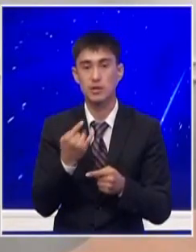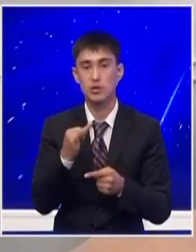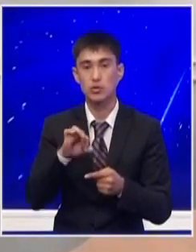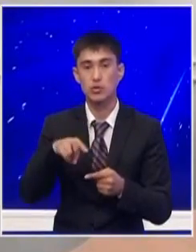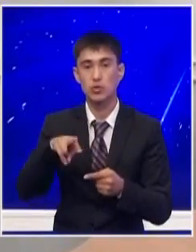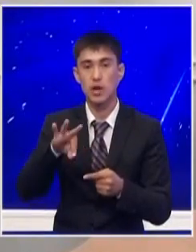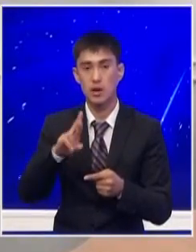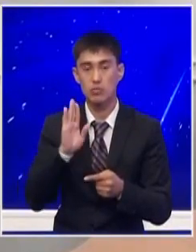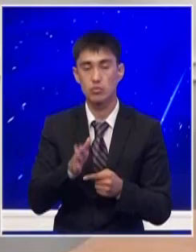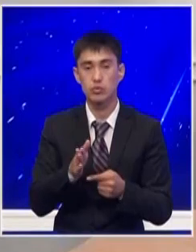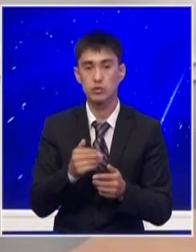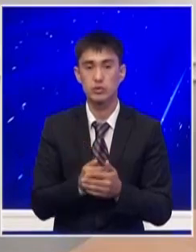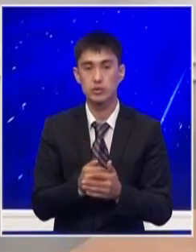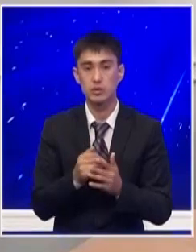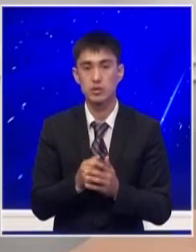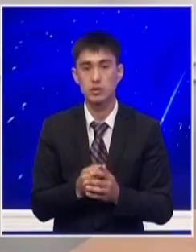июля